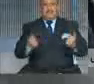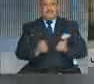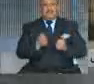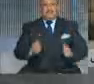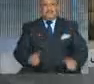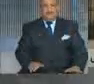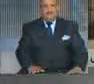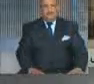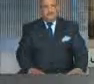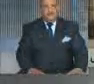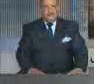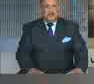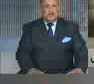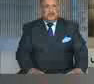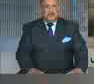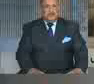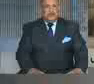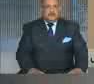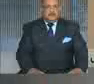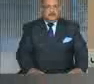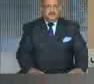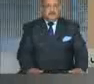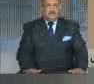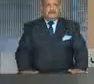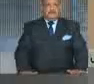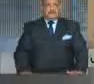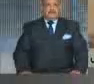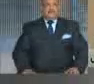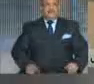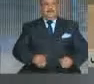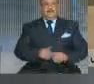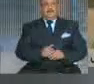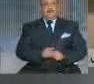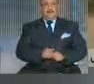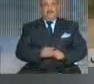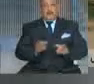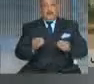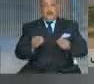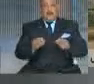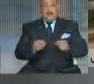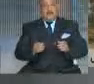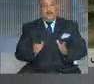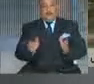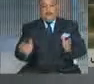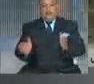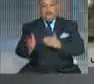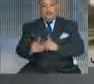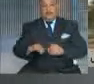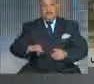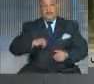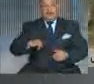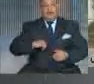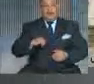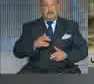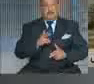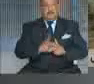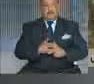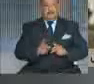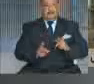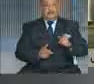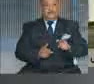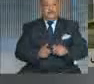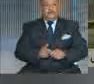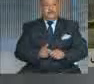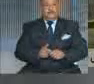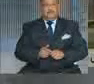بصفاقس، فكان إضراب اليوم الذي شل النشاط داخل المؤسسات الشبابية، مؤسسات يرى المضربون أن أغلبها تشكو عزوفا